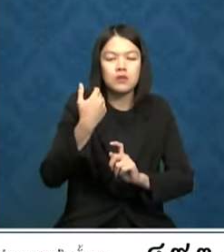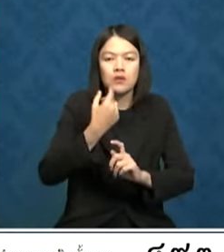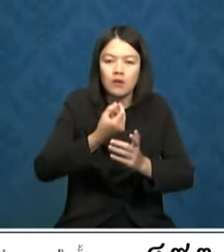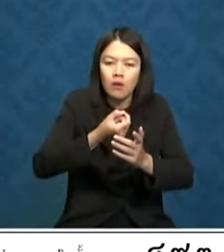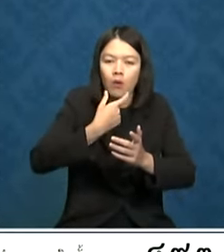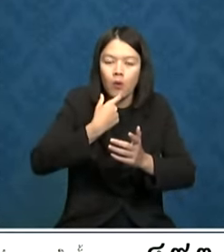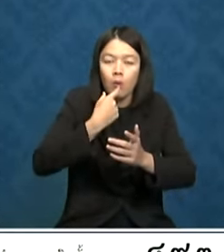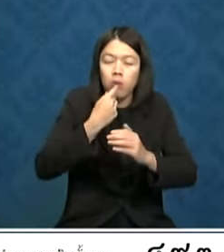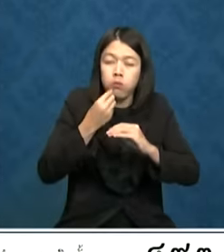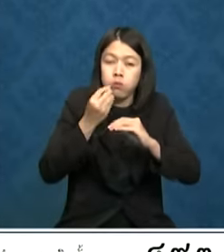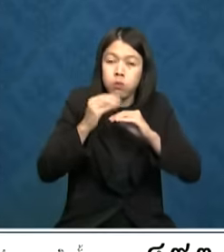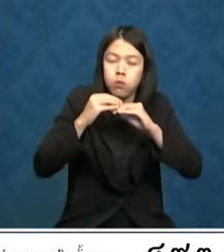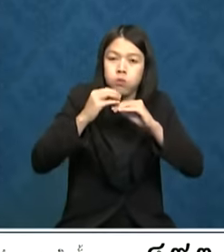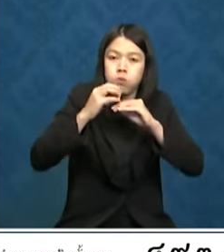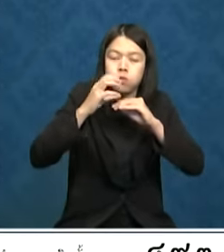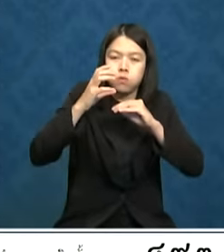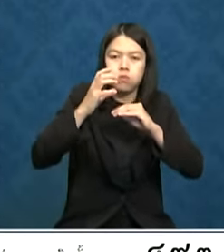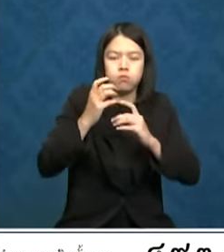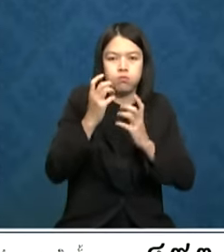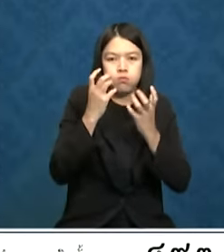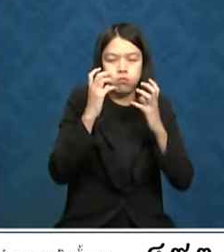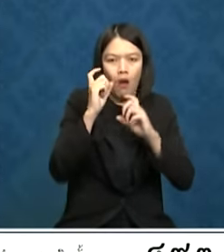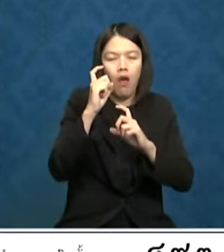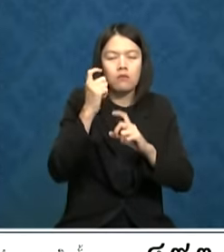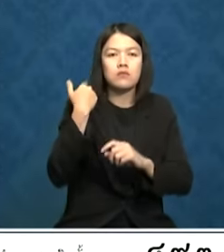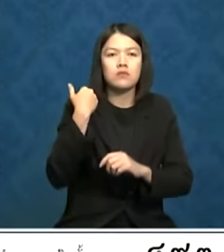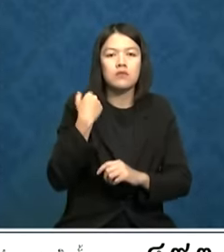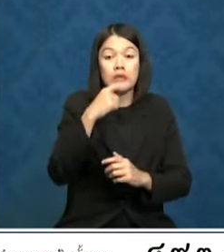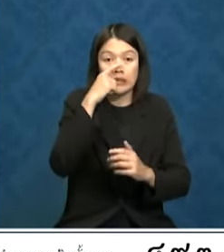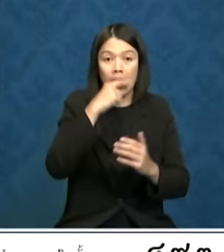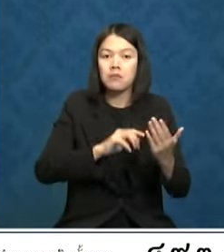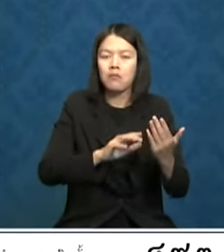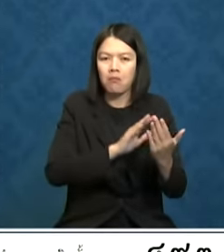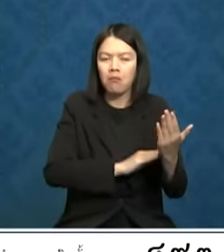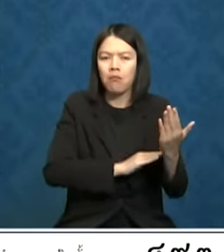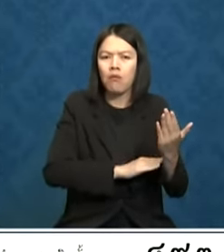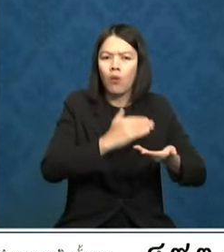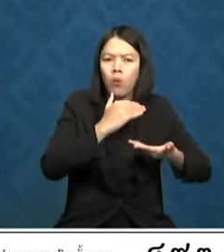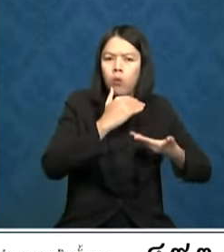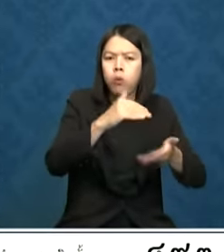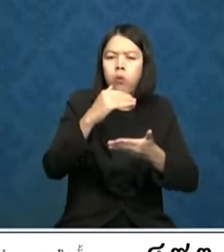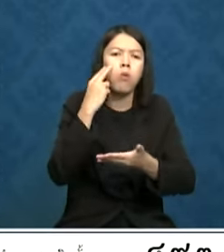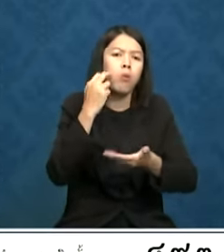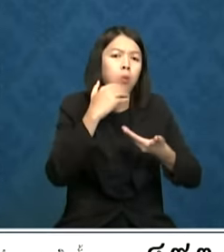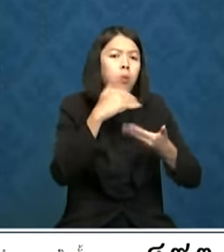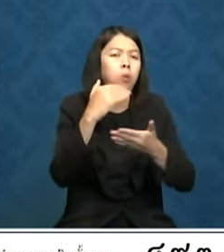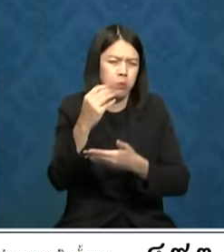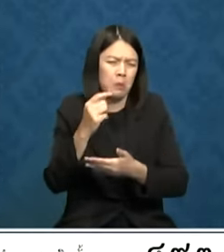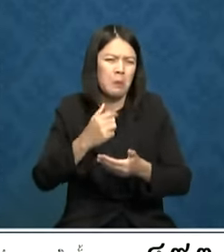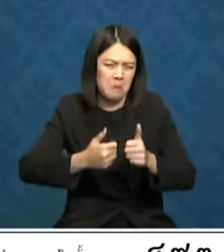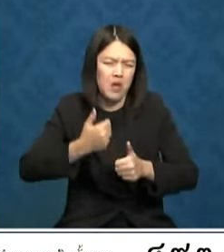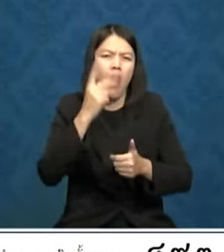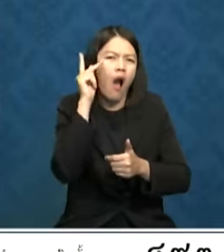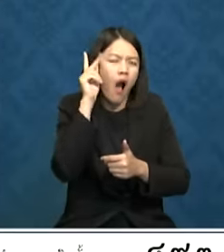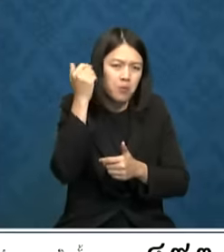ยาเกินพอดีหรือ Overdoseค่ะประเทศไทยยังเป็นหนึ่งในประเทศที่ส่งออกยาไอซ์สูงสุดประเทศหนึ่งนะคะเราจะได้เห็นตามหน้า